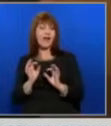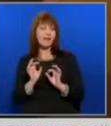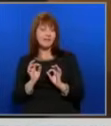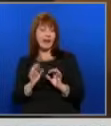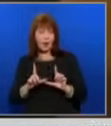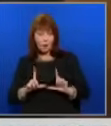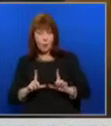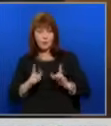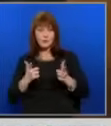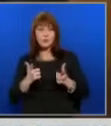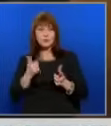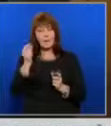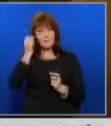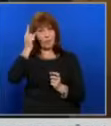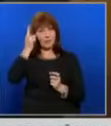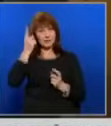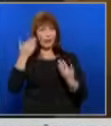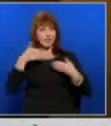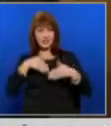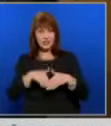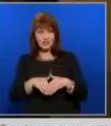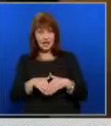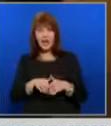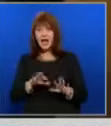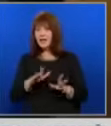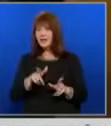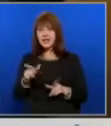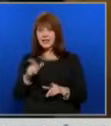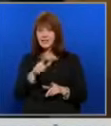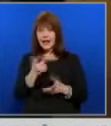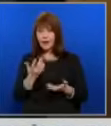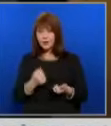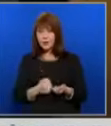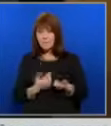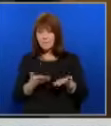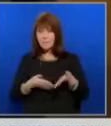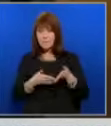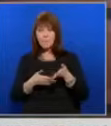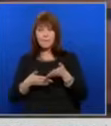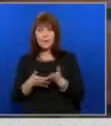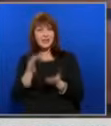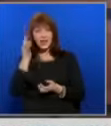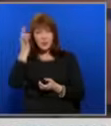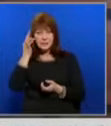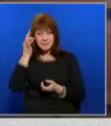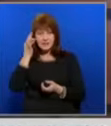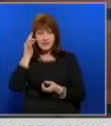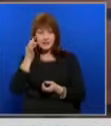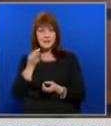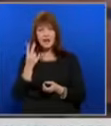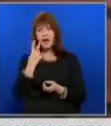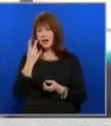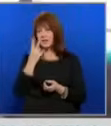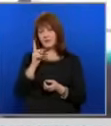вечерта, нали, ако трябва да говорим, но дали някой ни им помогна да го измъдруват, това е отделен въпрос. Разбира се, че не е